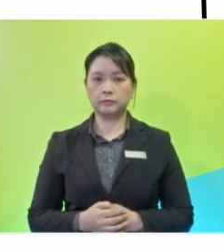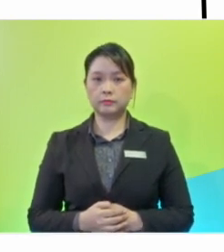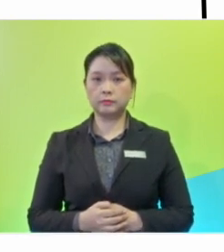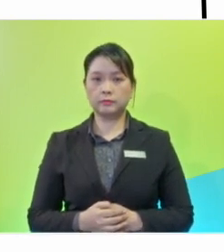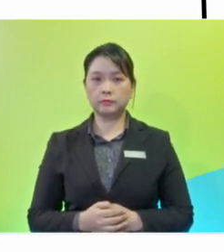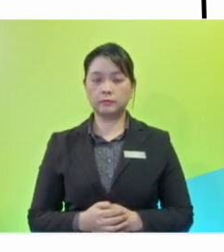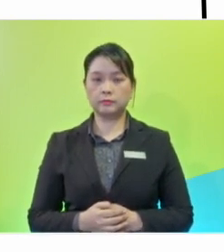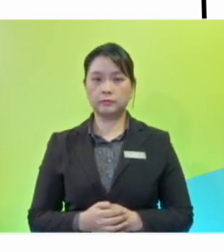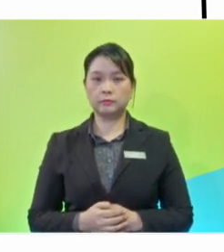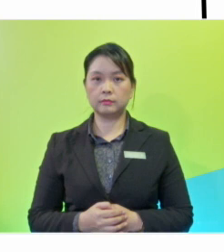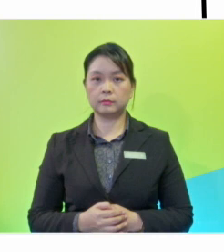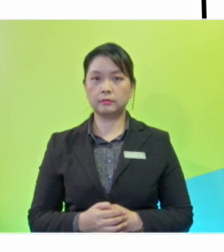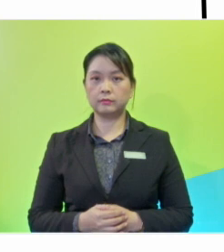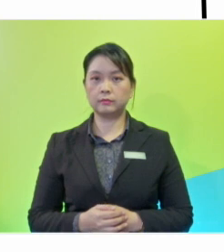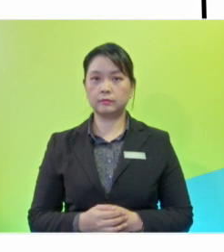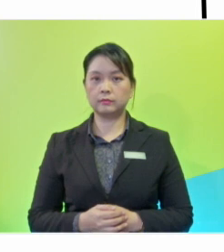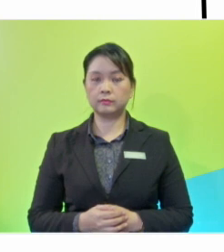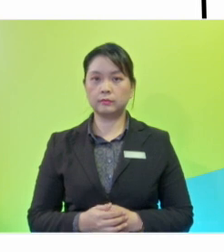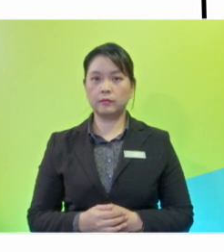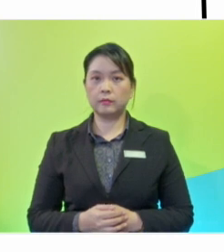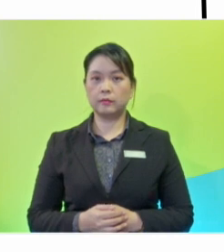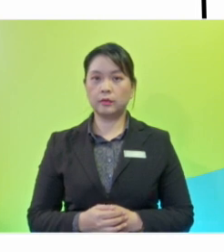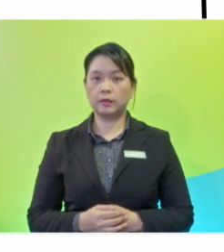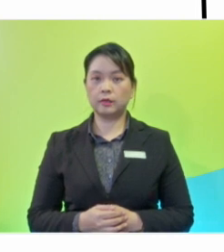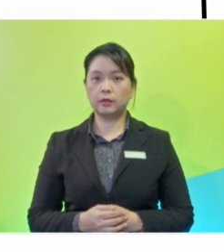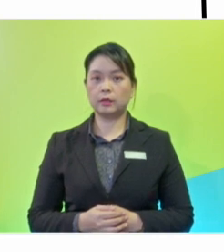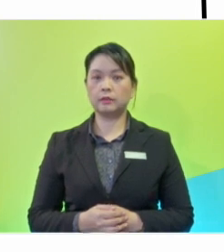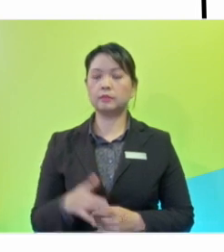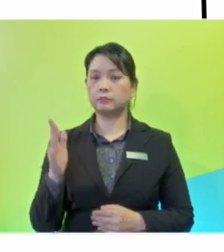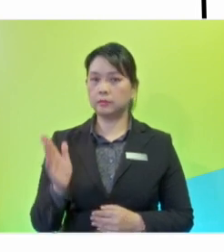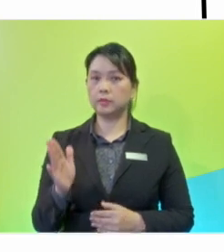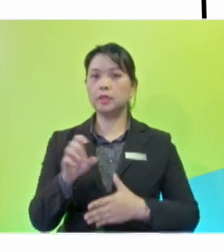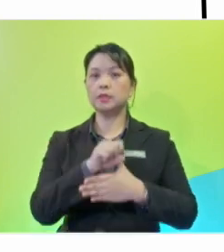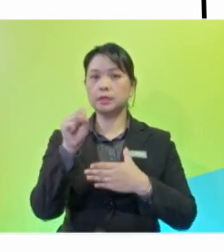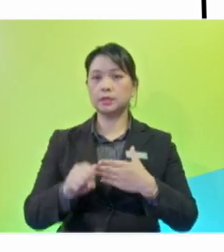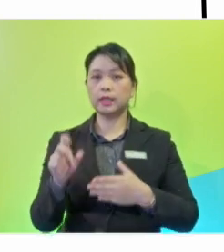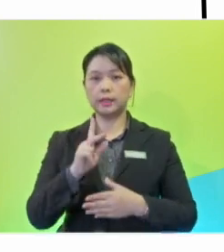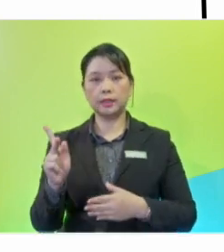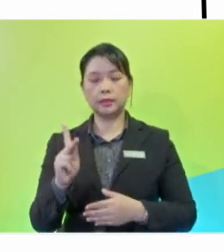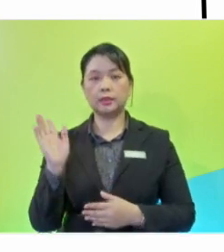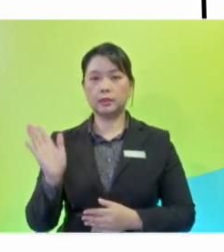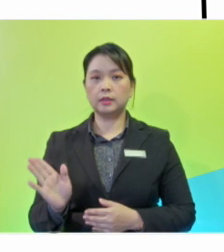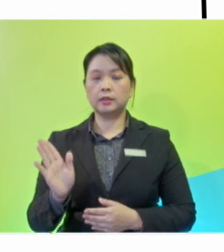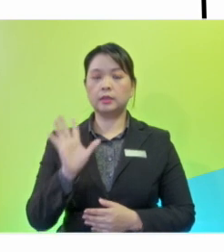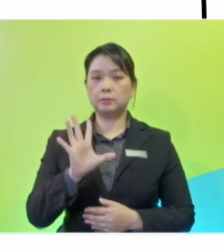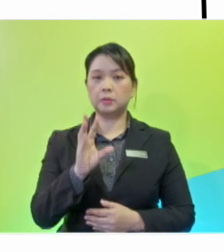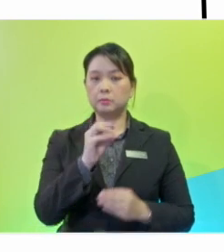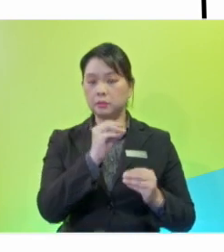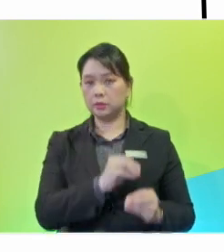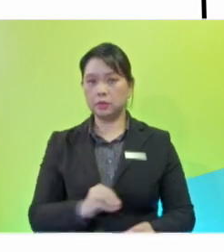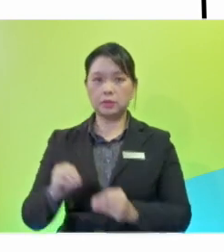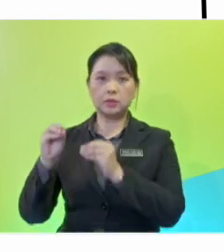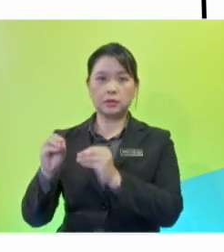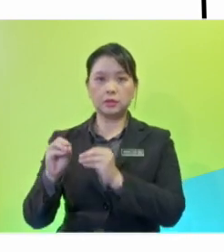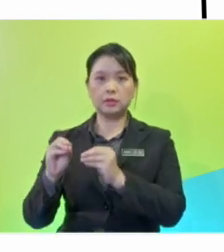132x + 2x = 2/3 Oke kita selesaikan Oke lima pindah sebelah kanan dia akan